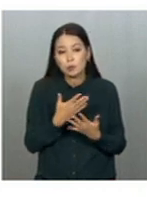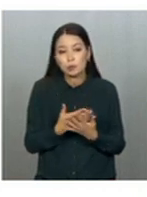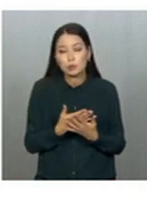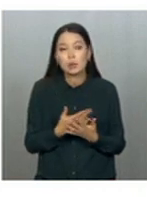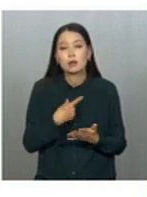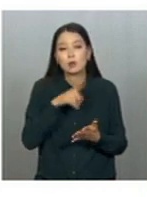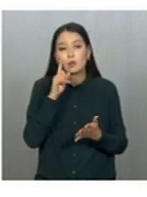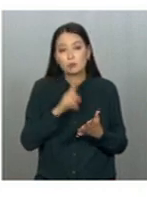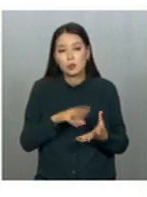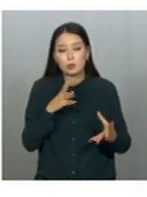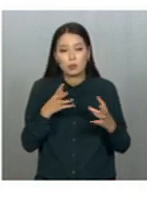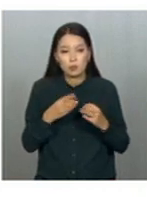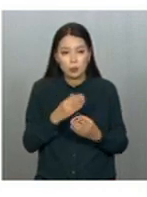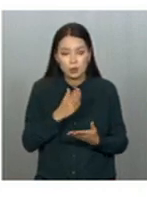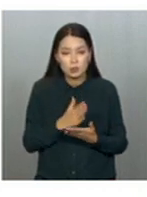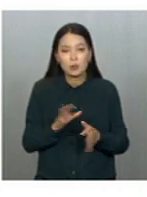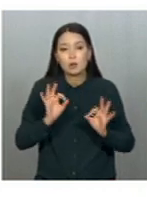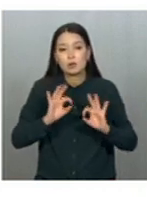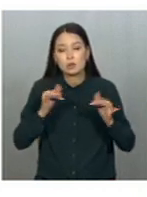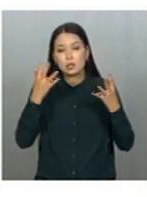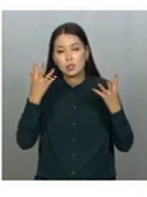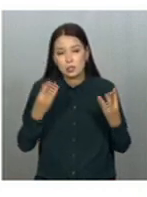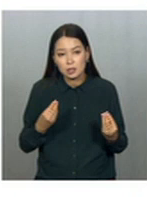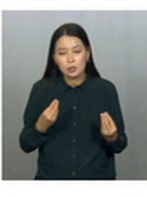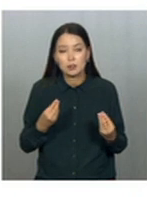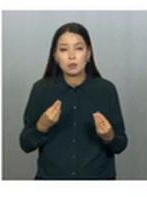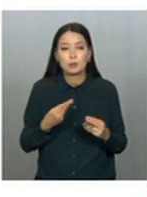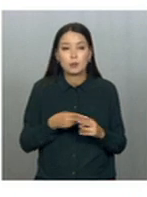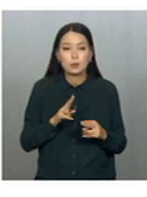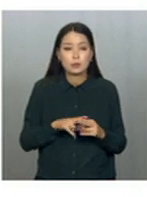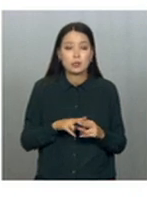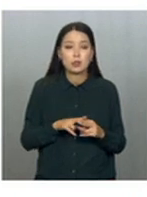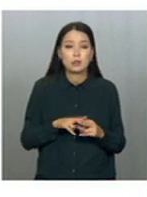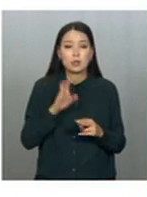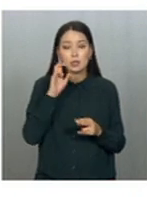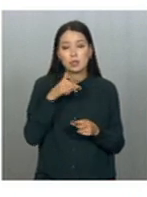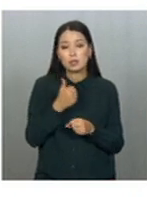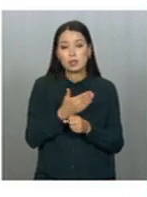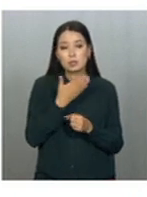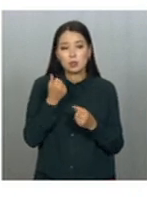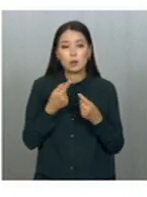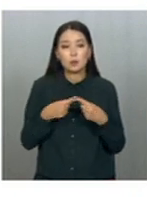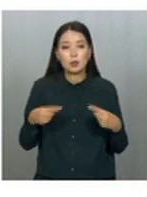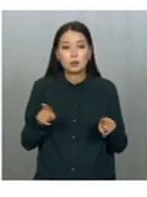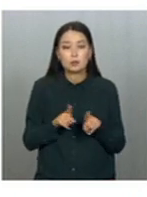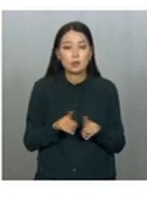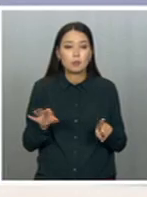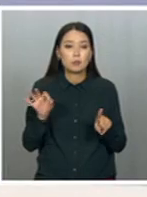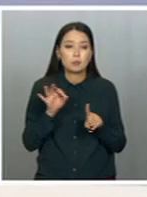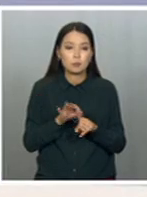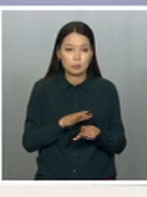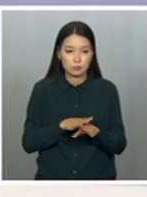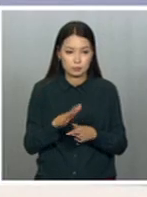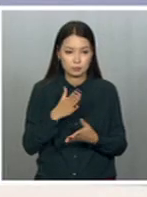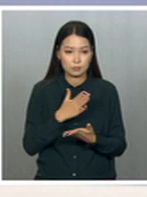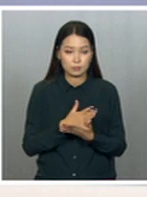емес. Жолдаулар тек бүгінгі күнге ғана иек артып қана қоймайды, таяу жылдардағы да мақсат межеміз белгіленеді.